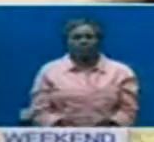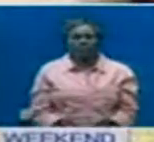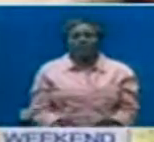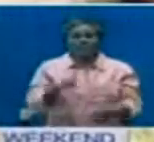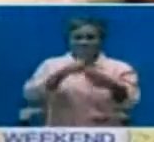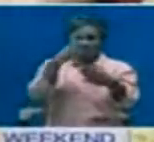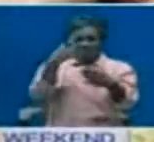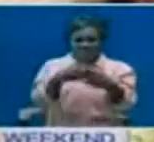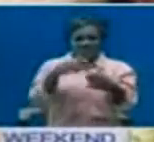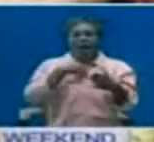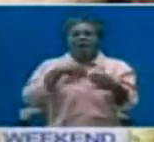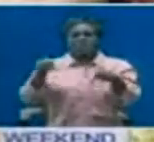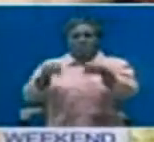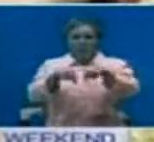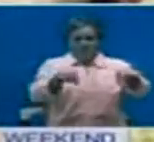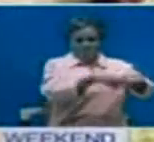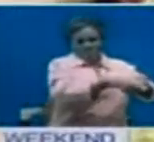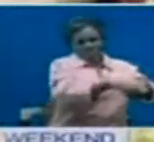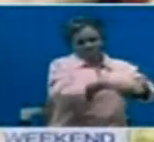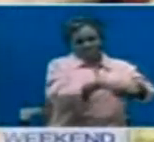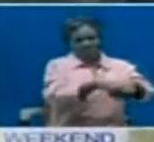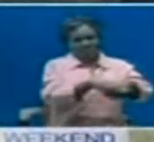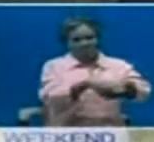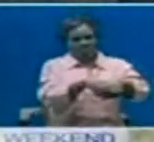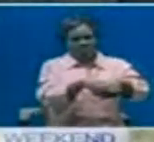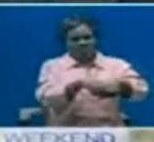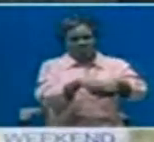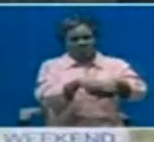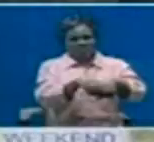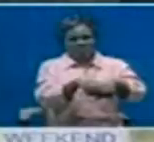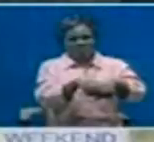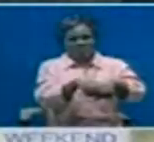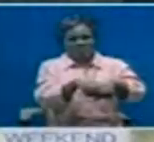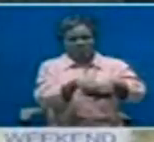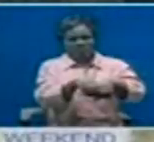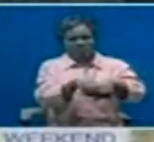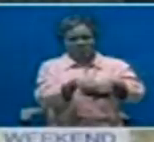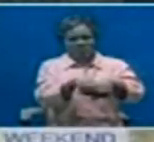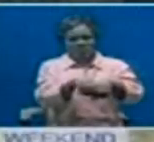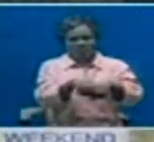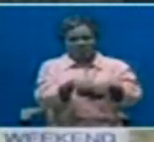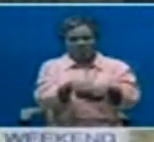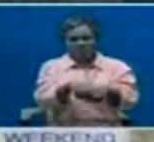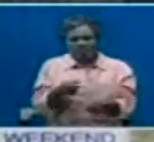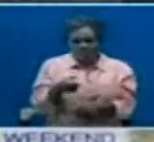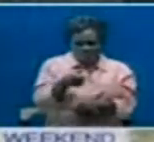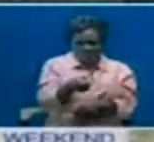Sasa kuna kitu kama pipe. Anatiwa hivyo. Huu bali yake.